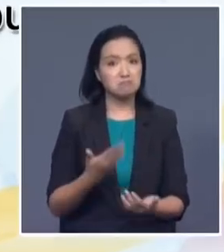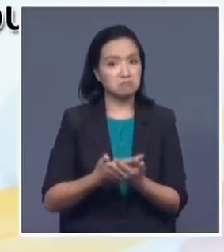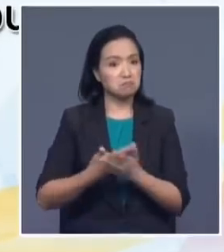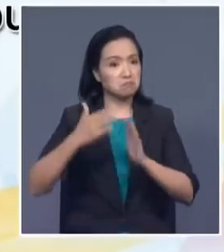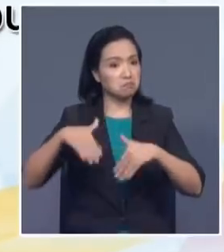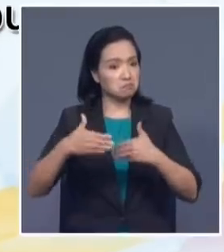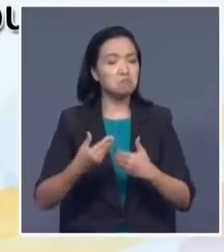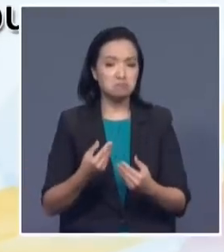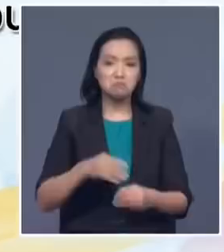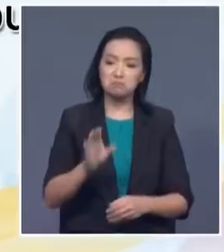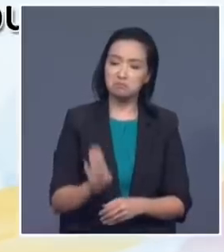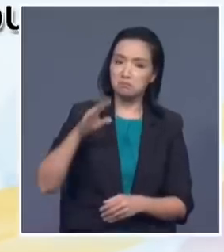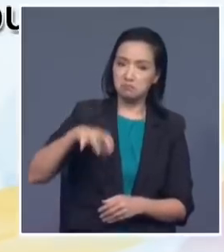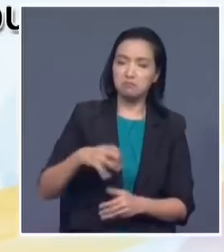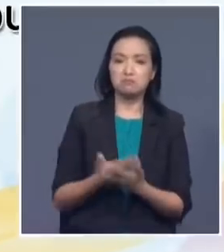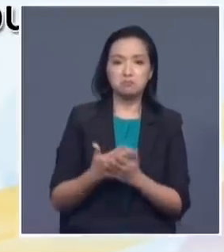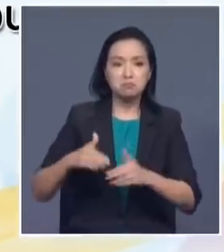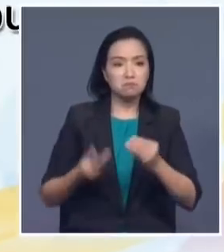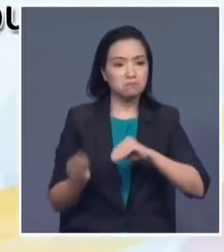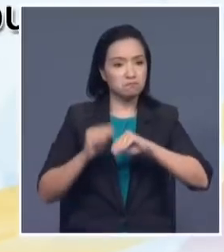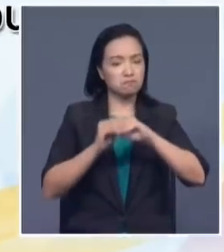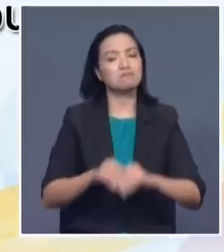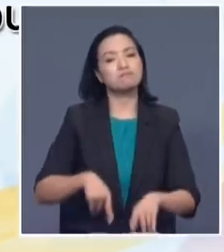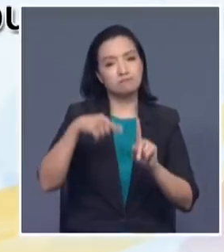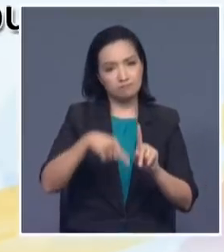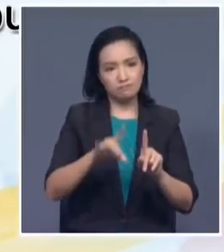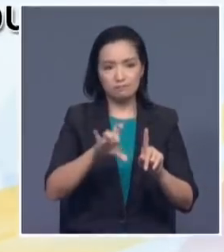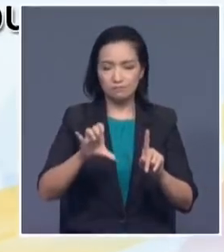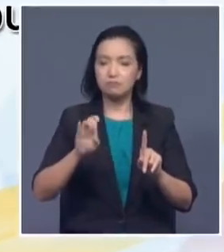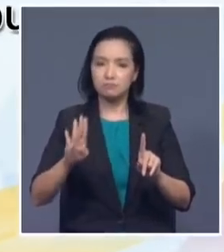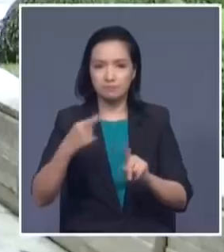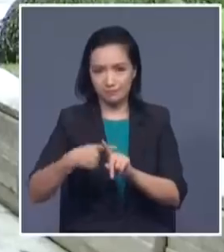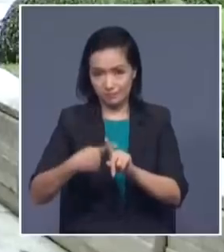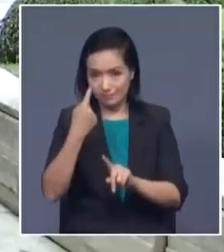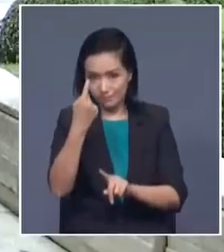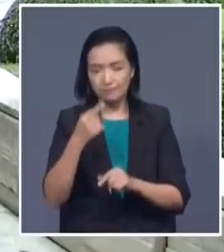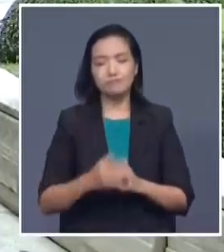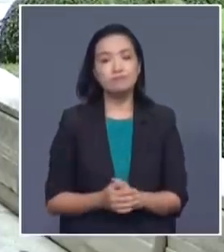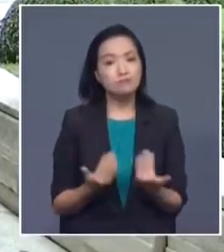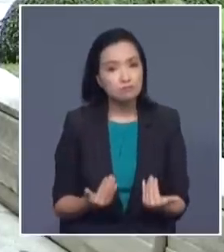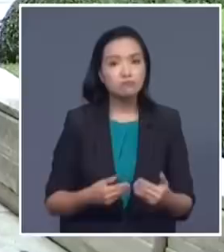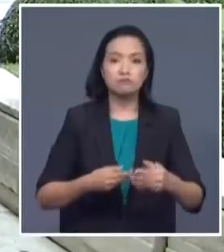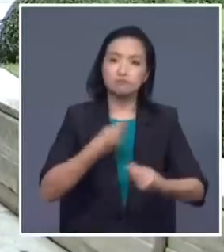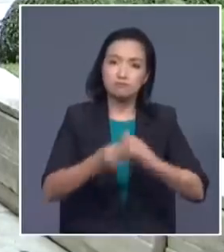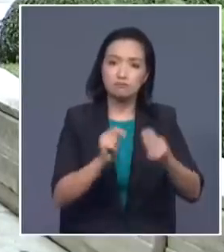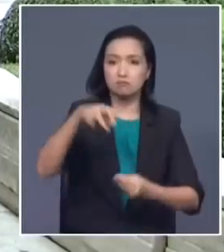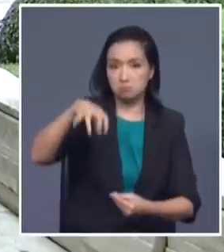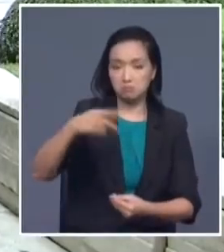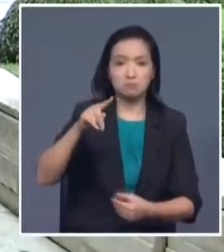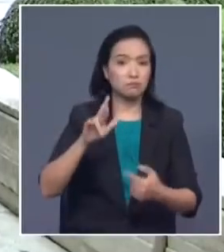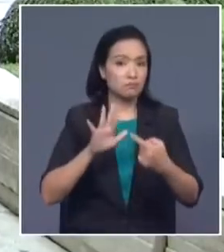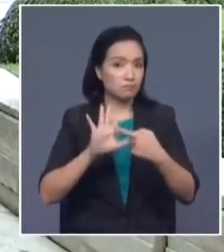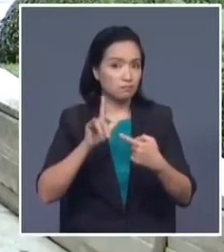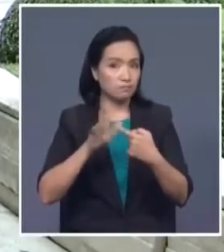ได้ให้ผู้ประกอบการเพิ่มขึ้นเฉลี่ยกว่า 1,800 บาทต่อเดือนทั้งนี้ตลาดประชารัฐจะเป็นตลาดต้นแบบในอน